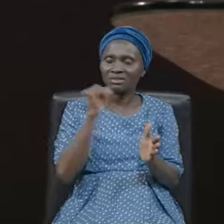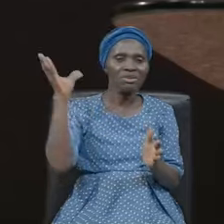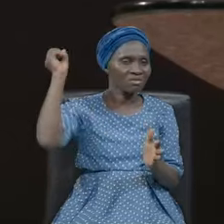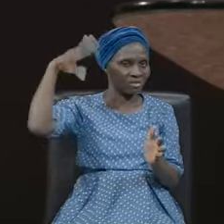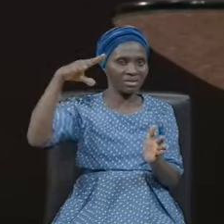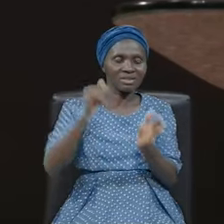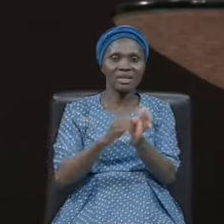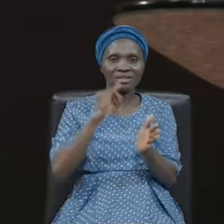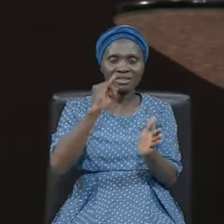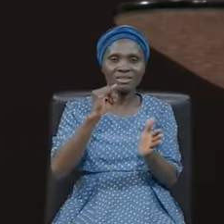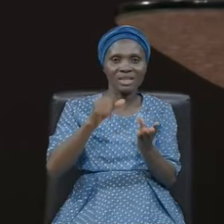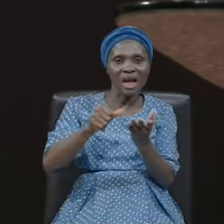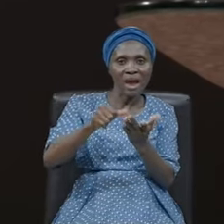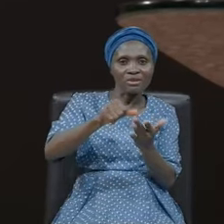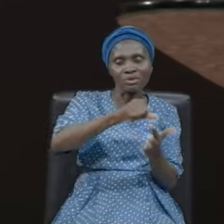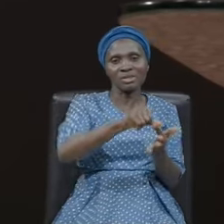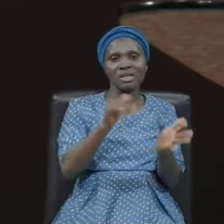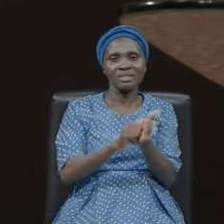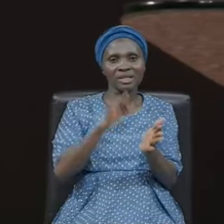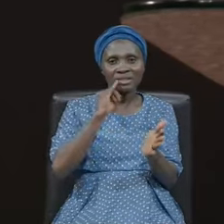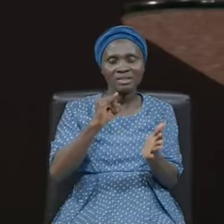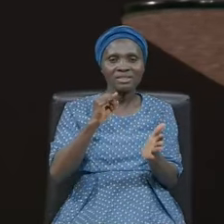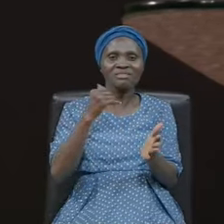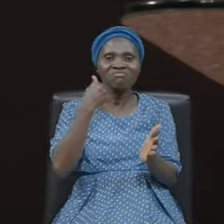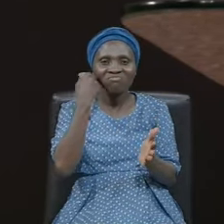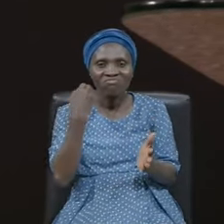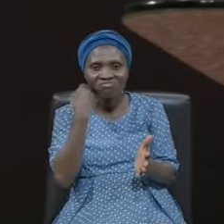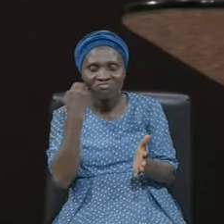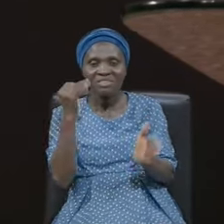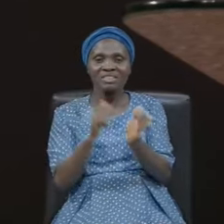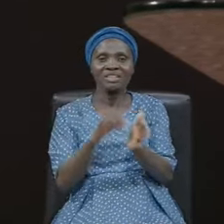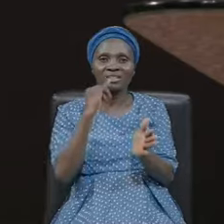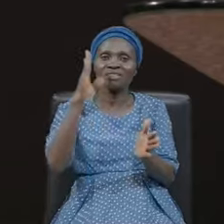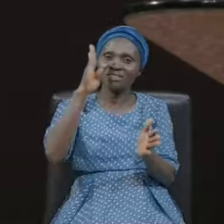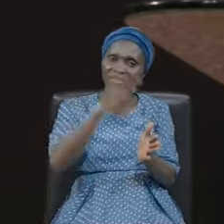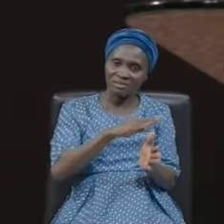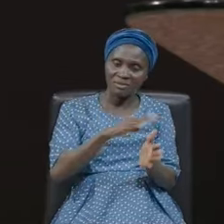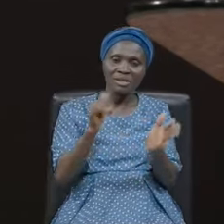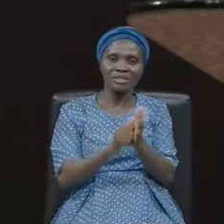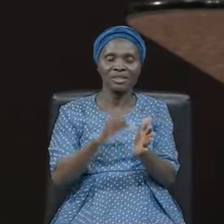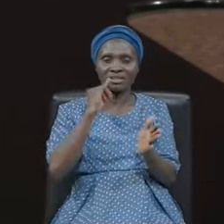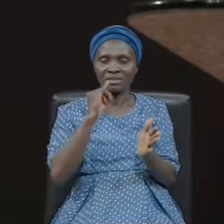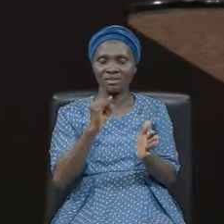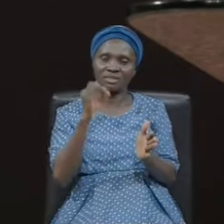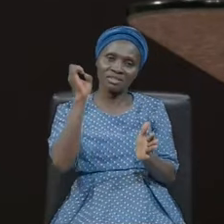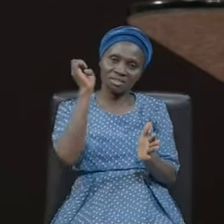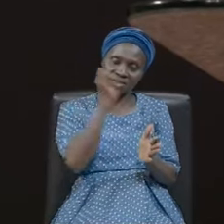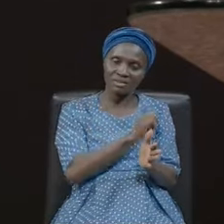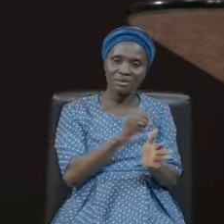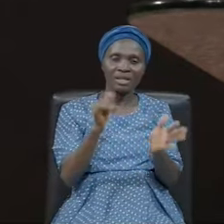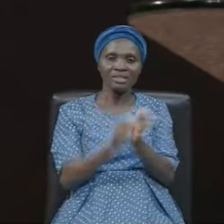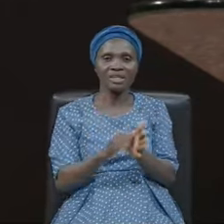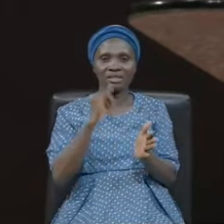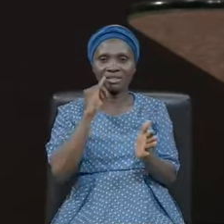la dissolution. C'est l'adultère, l'immoralité, la fornication, le mal, le dérèglement. C'est la